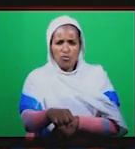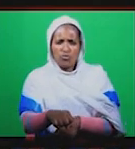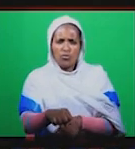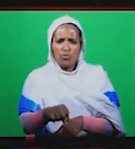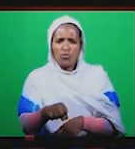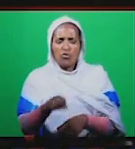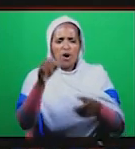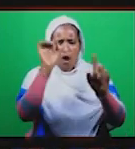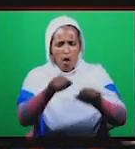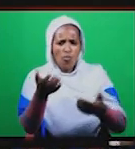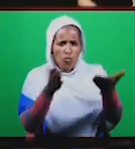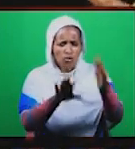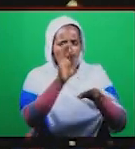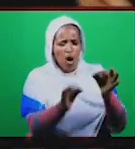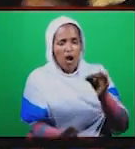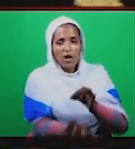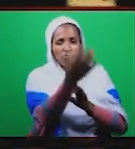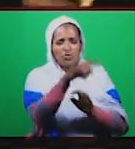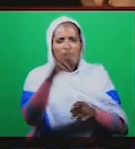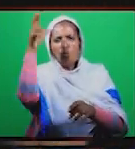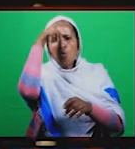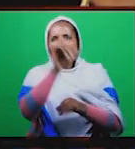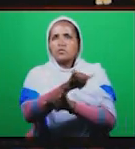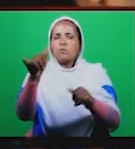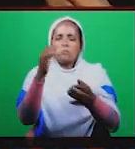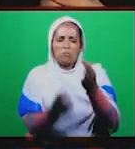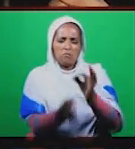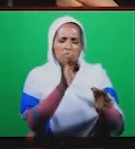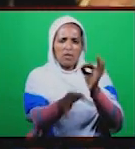ናቸው። እነዚህ የነ ጊዮርጊስን ገድል እንዳነበብነው አዎ